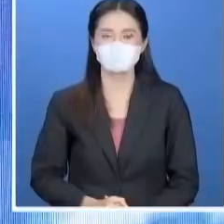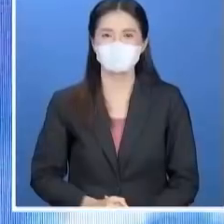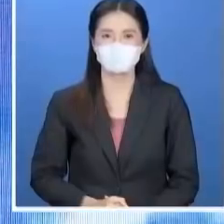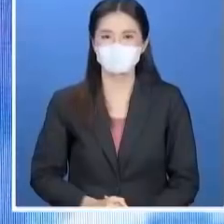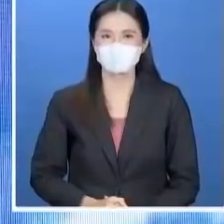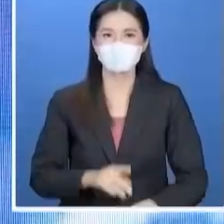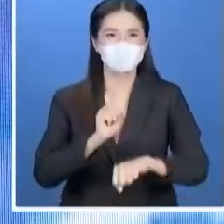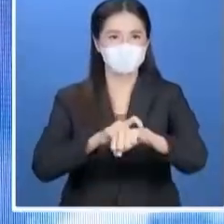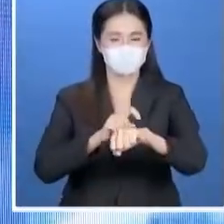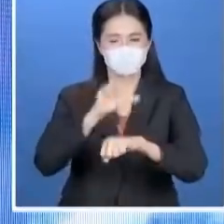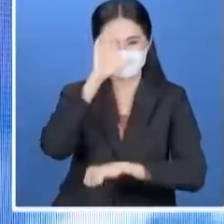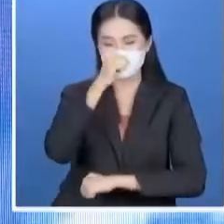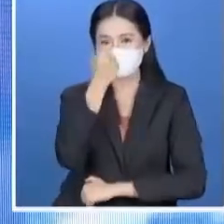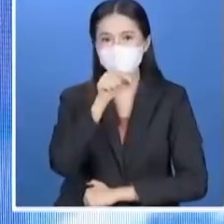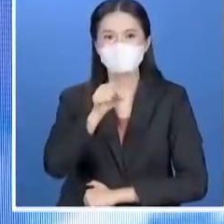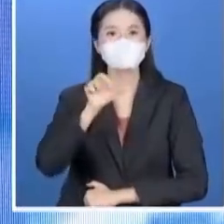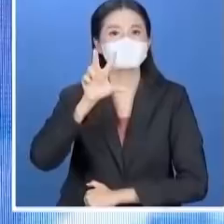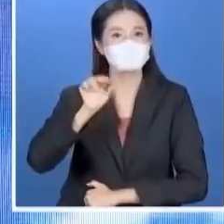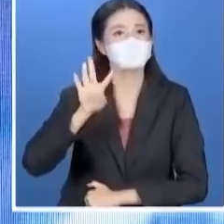ซึ่งเป็นเวลา